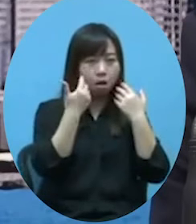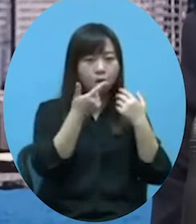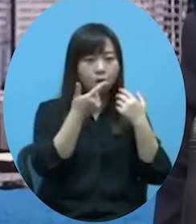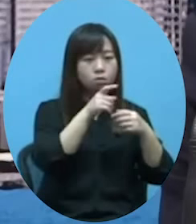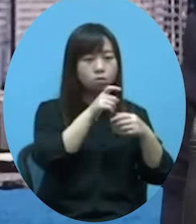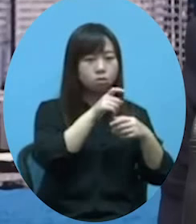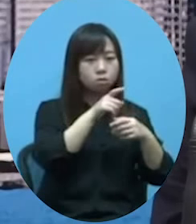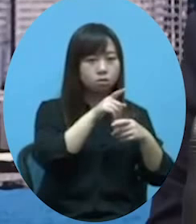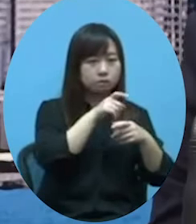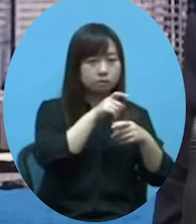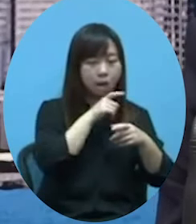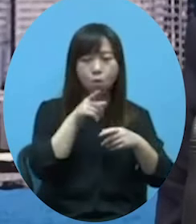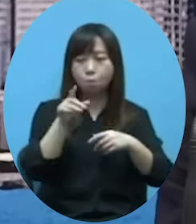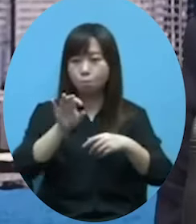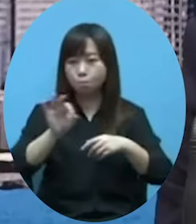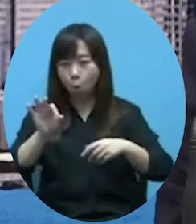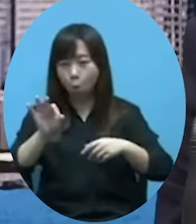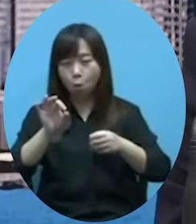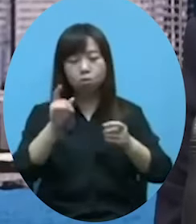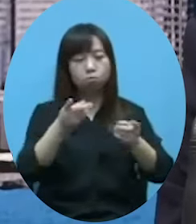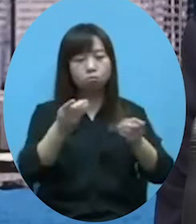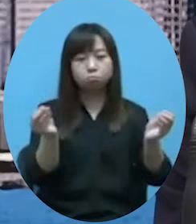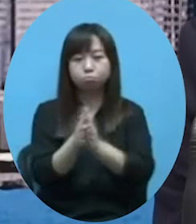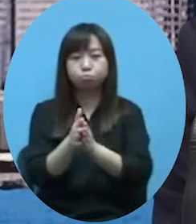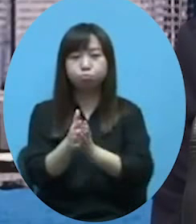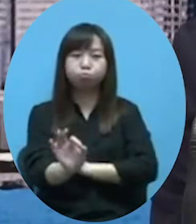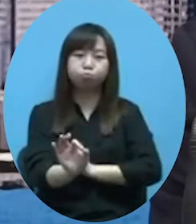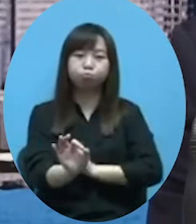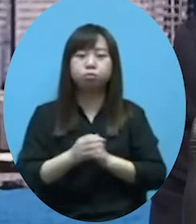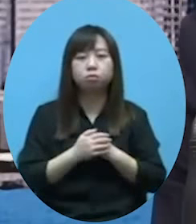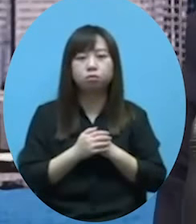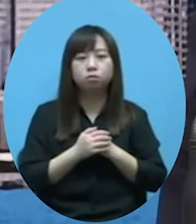沒有感染其他貓隻當時的數據